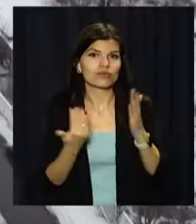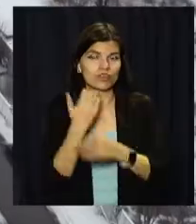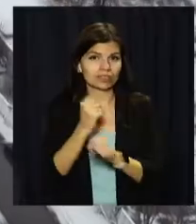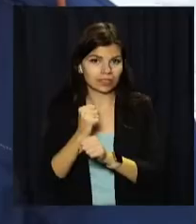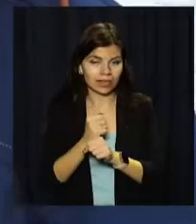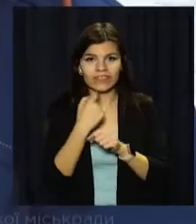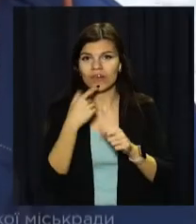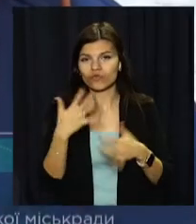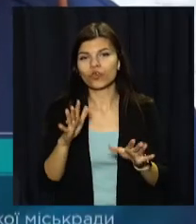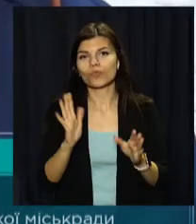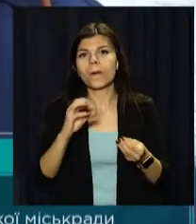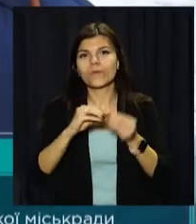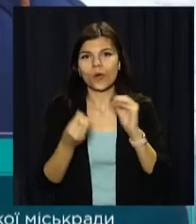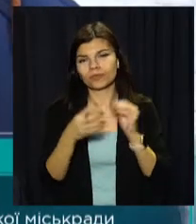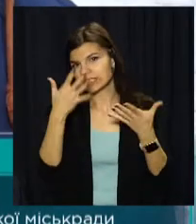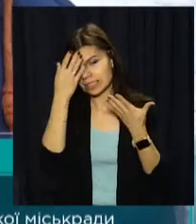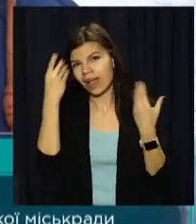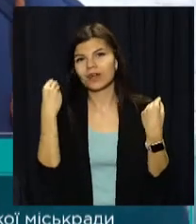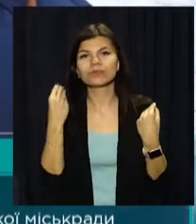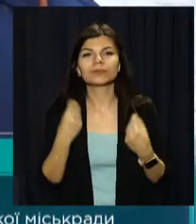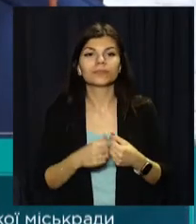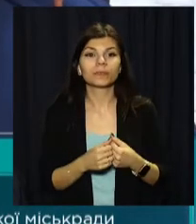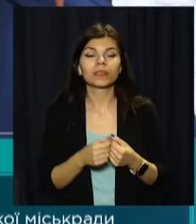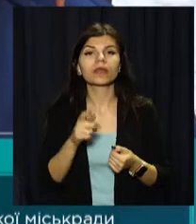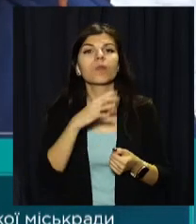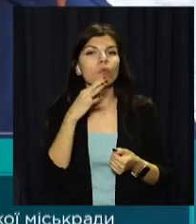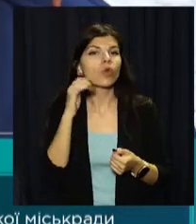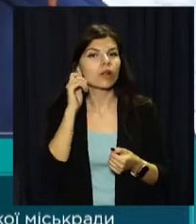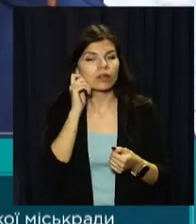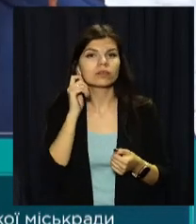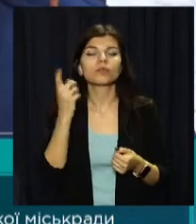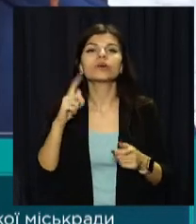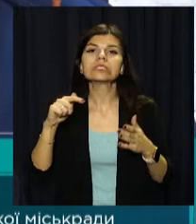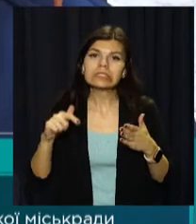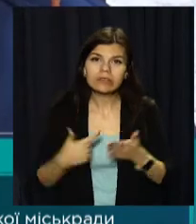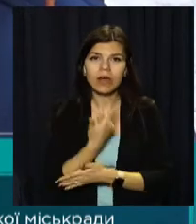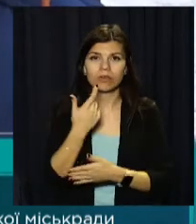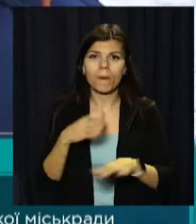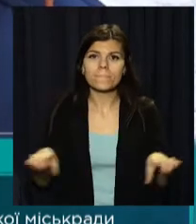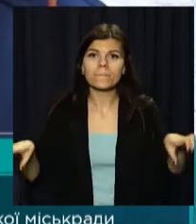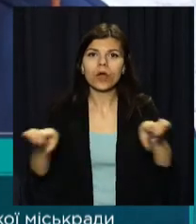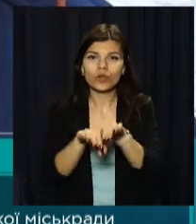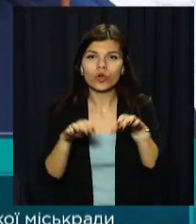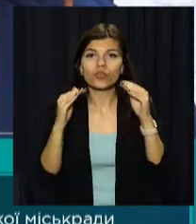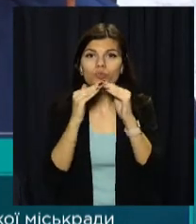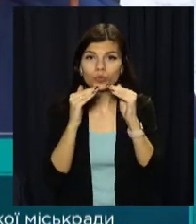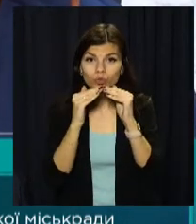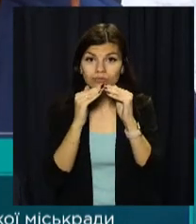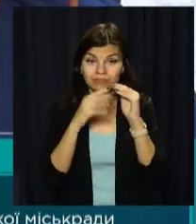Протягом цього року проводилися роботи, було заново підключено будинки